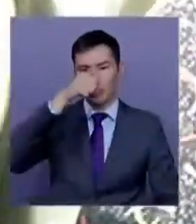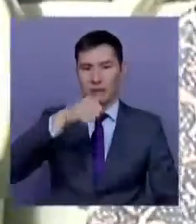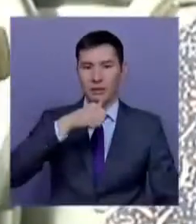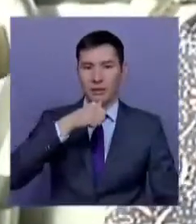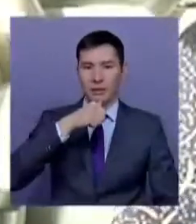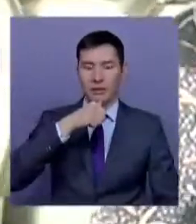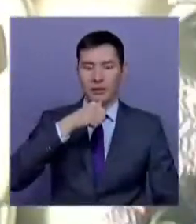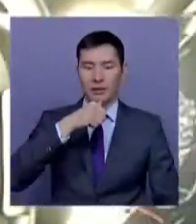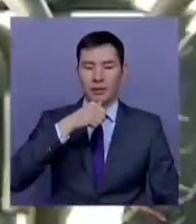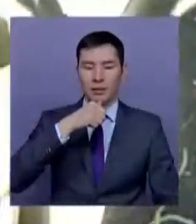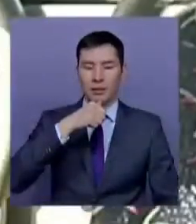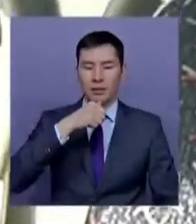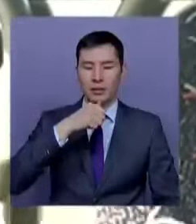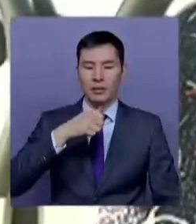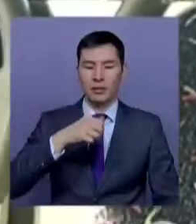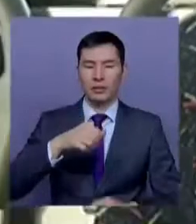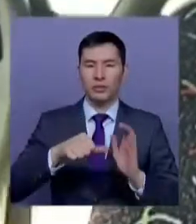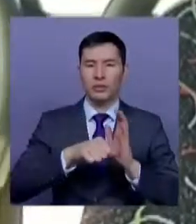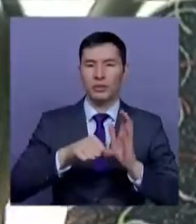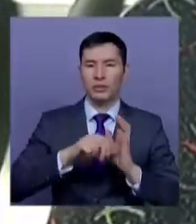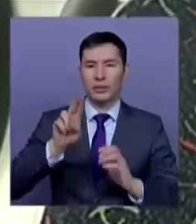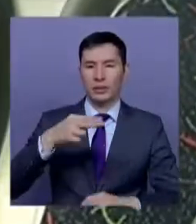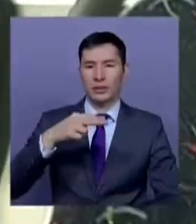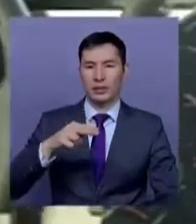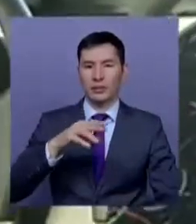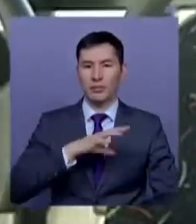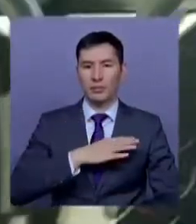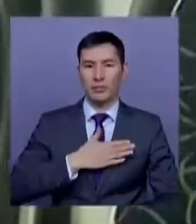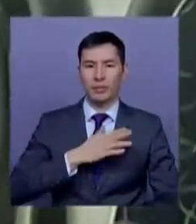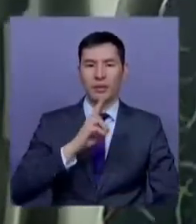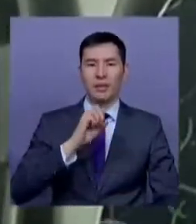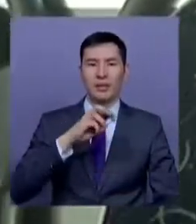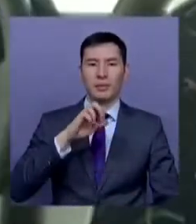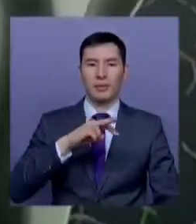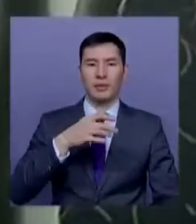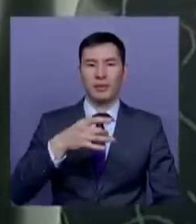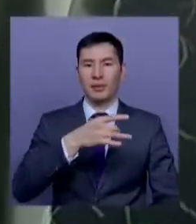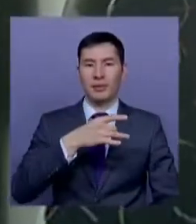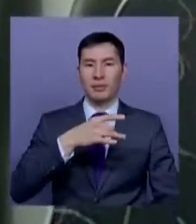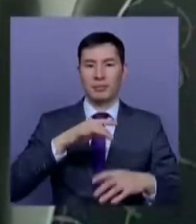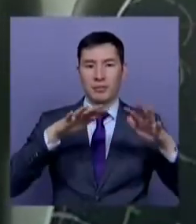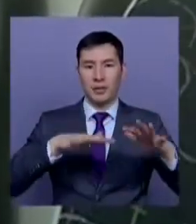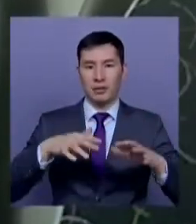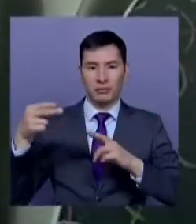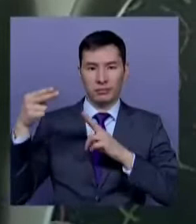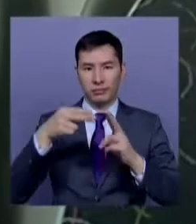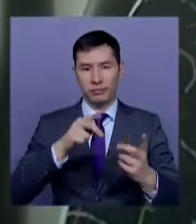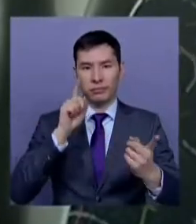желтоқсан айында бізде 6-шы желтоқсанда біздің Кемел шағын ауданында кездесу болды. Сол кездесуде